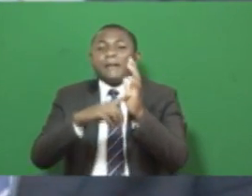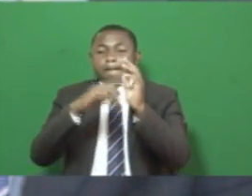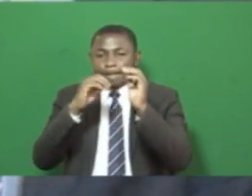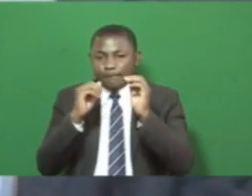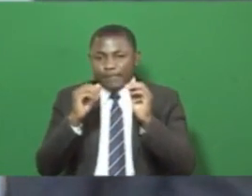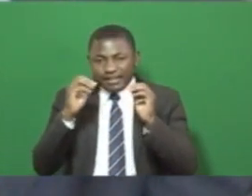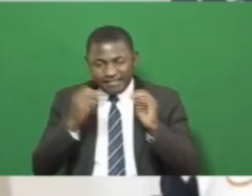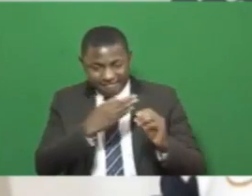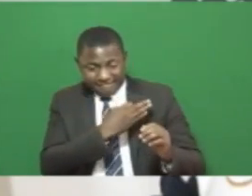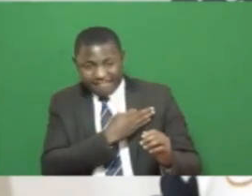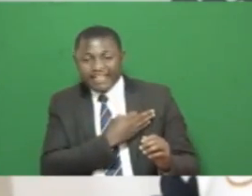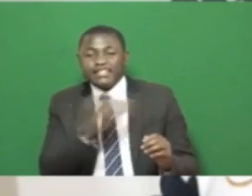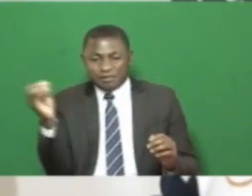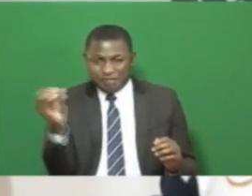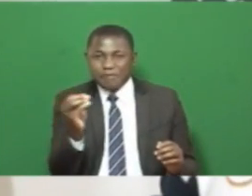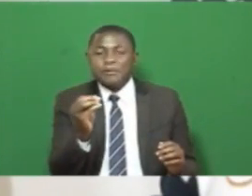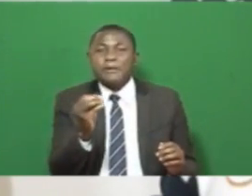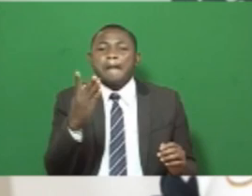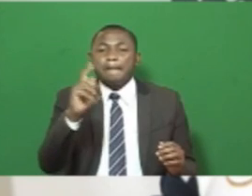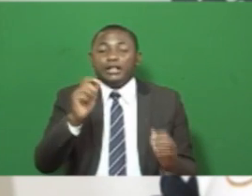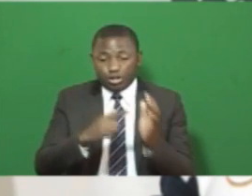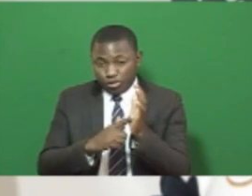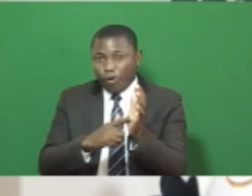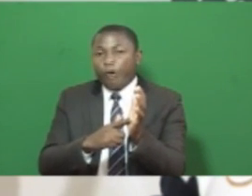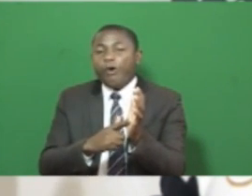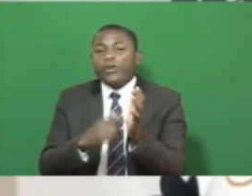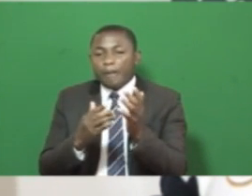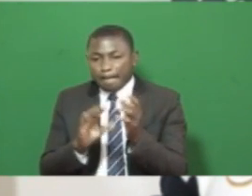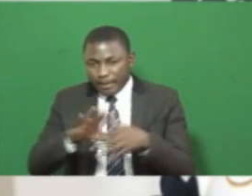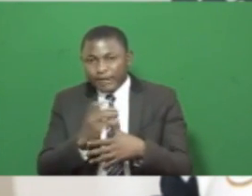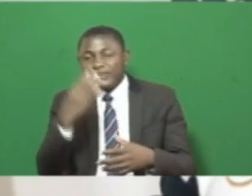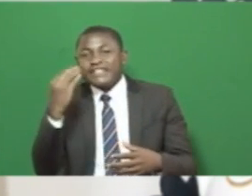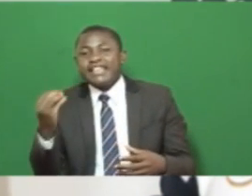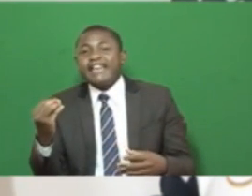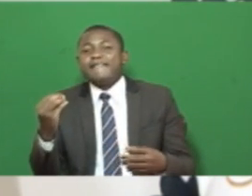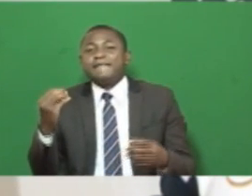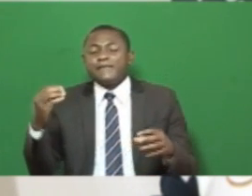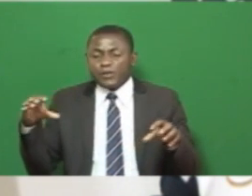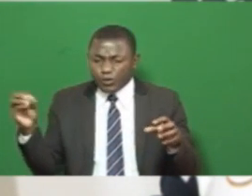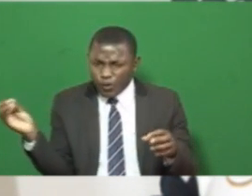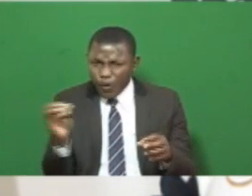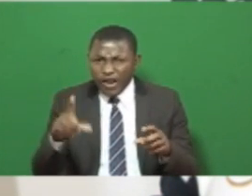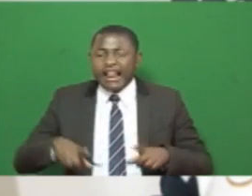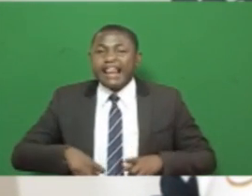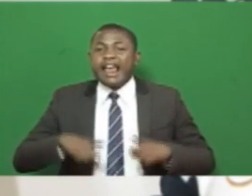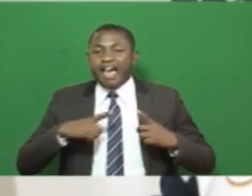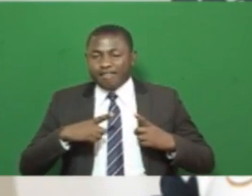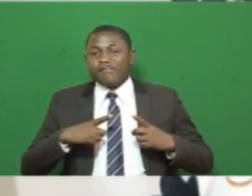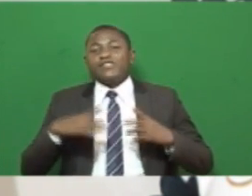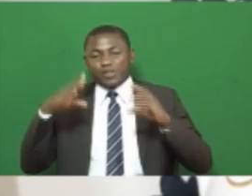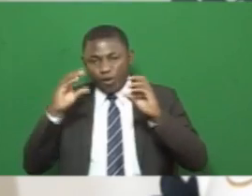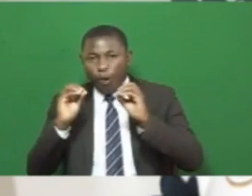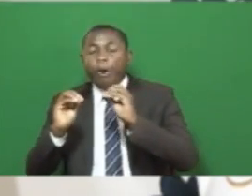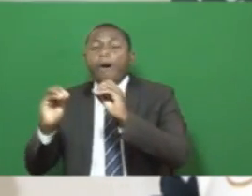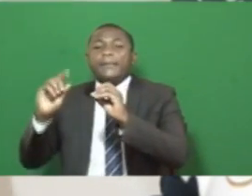kunzi mabasa. Okay. Mararamiro ayaka anotori nemupimo wakapuwa kare. Wekuti